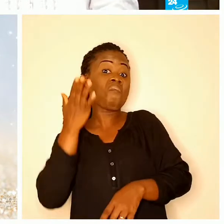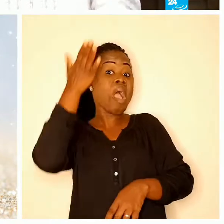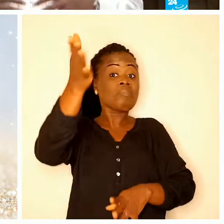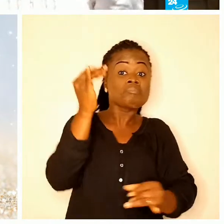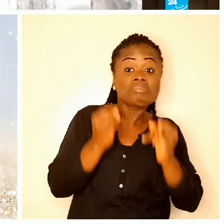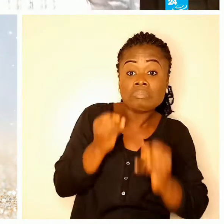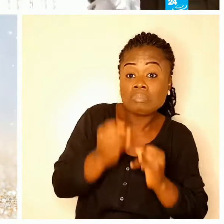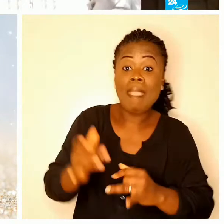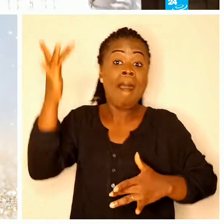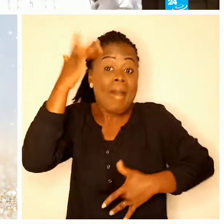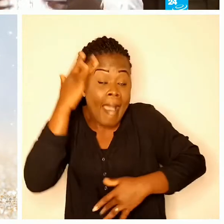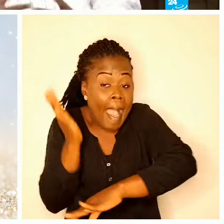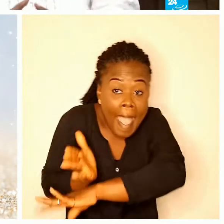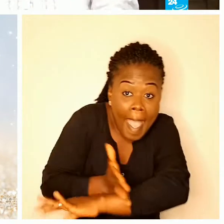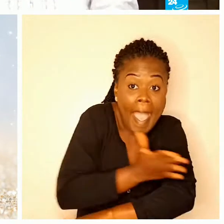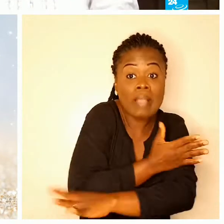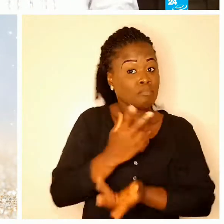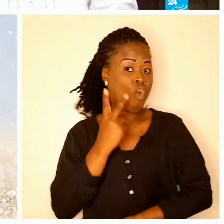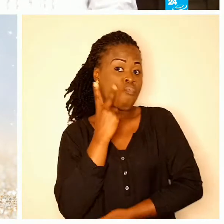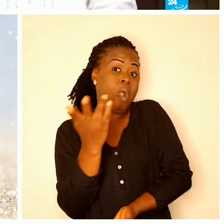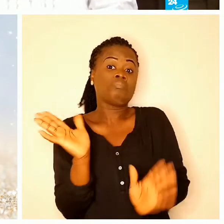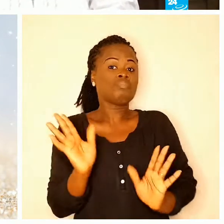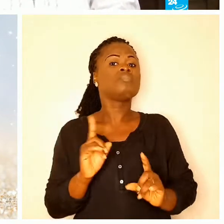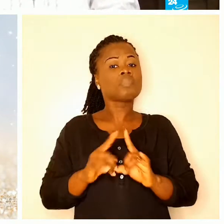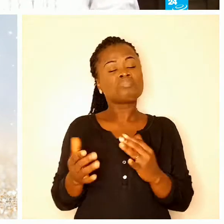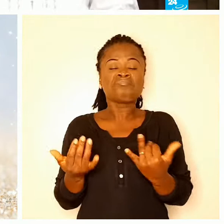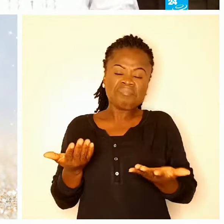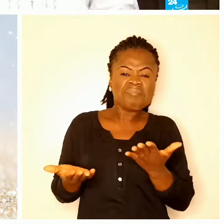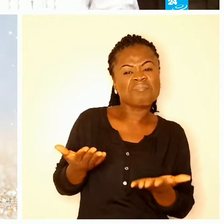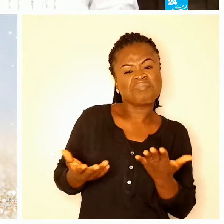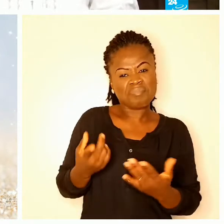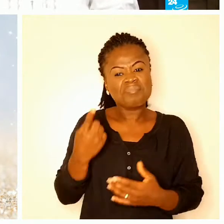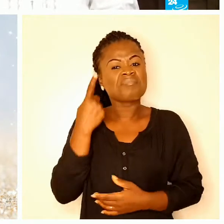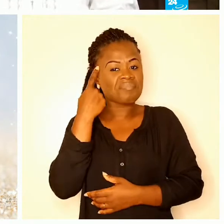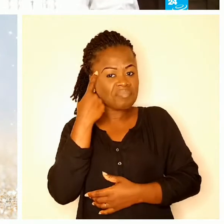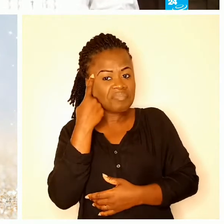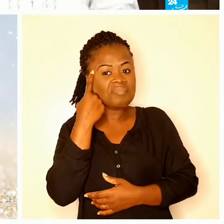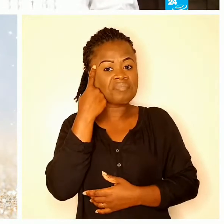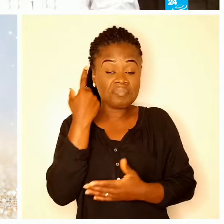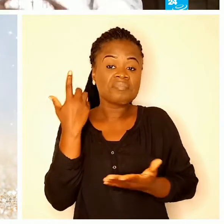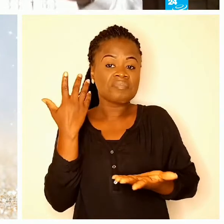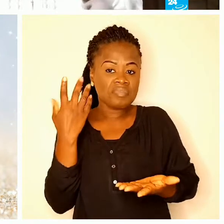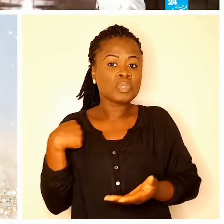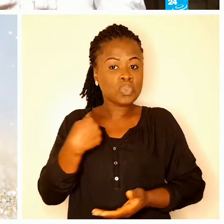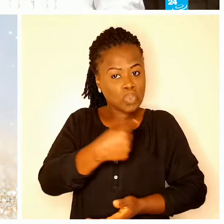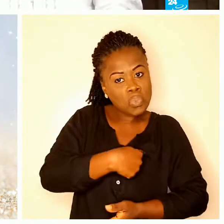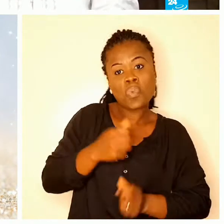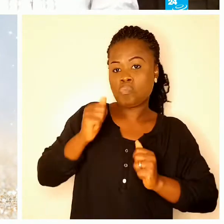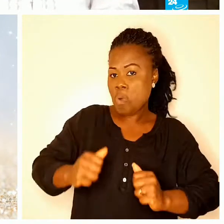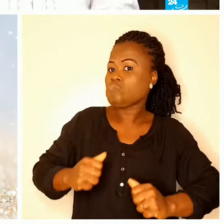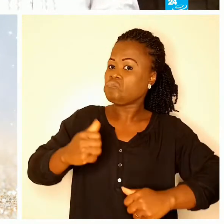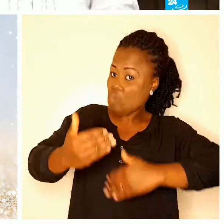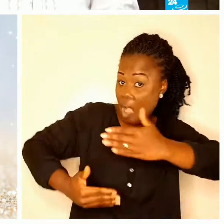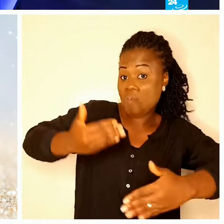maladie. Mais considérant ce qui est en cours, je pense que nous pourrons y arriver sans le confinement